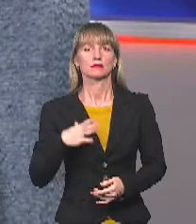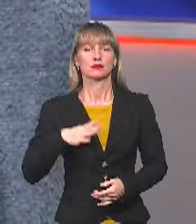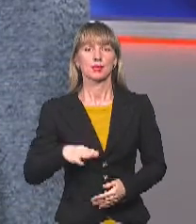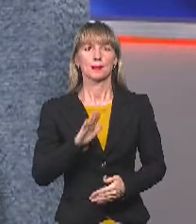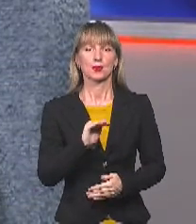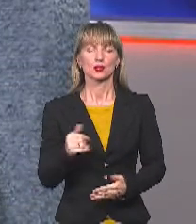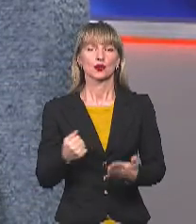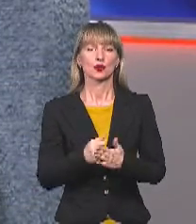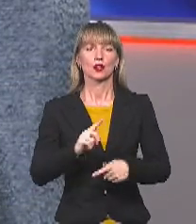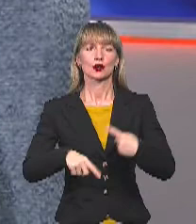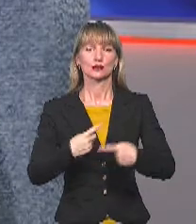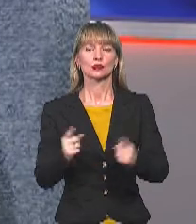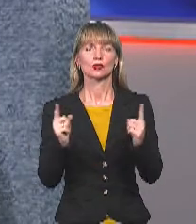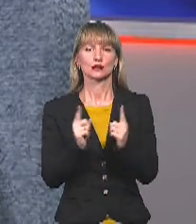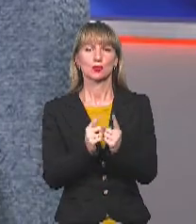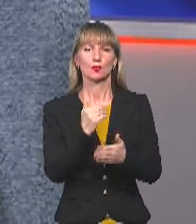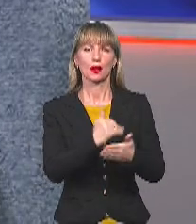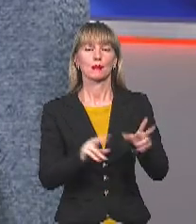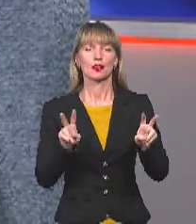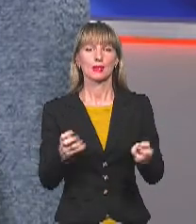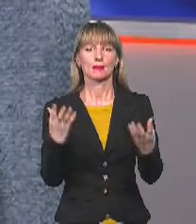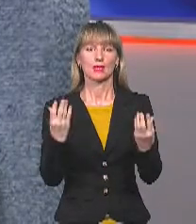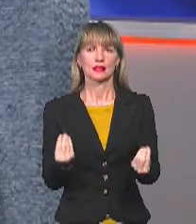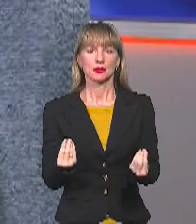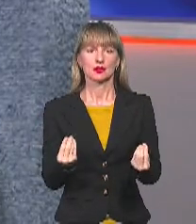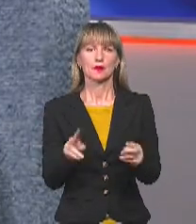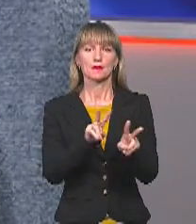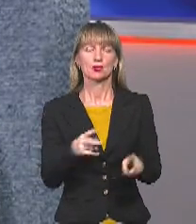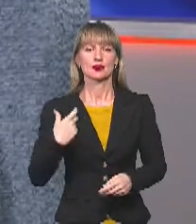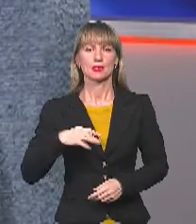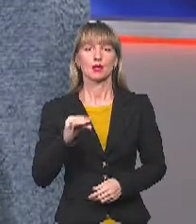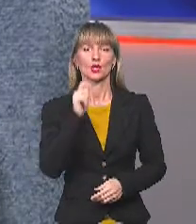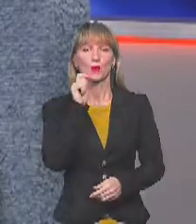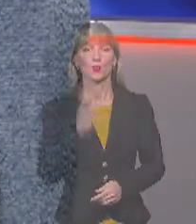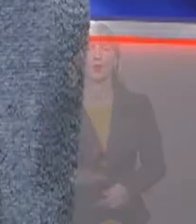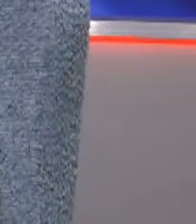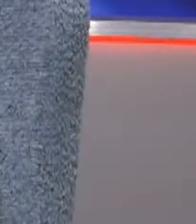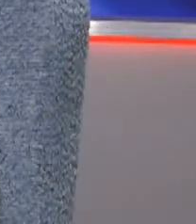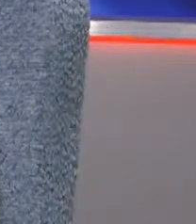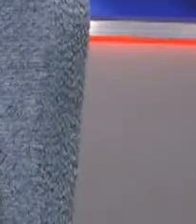прощатися. До наступних зустрічей у програмі «Тема дня». Пильнуйте себе і Україну!